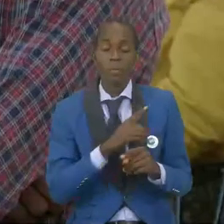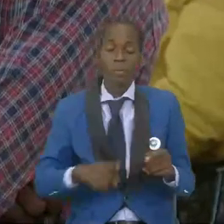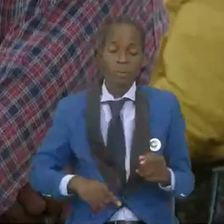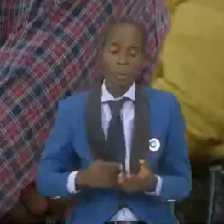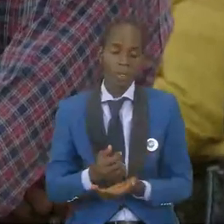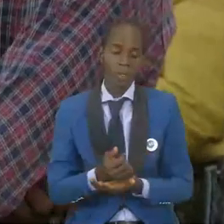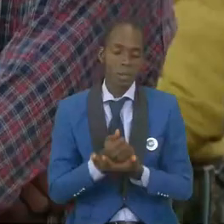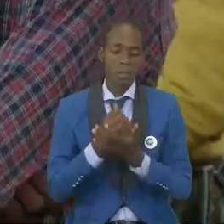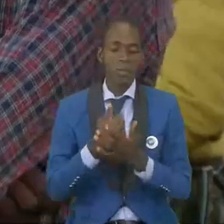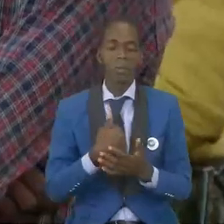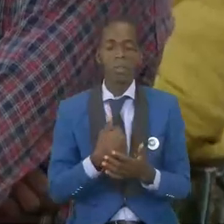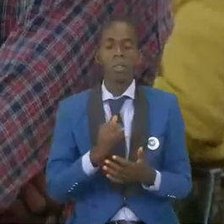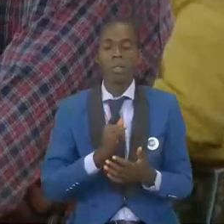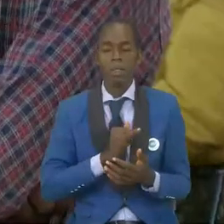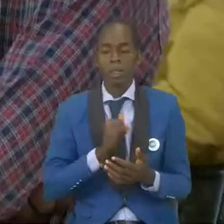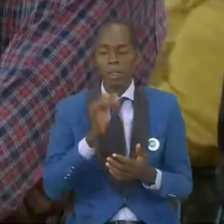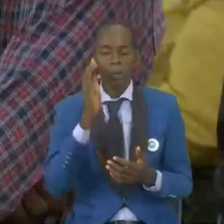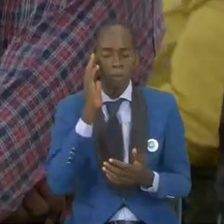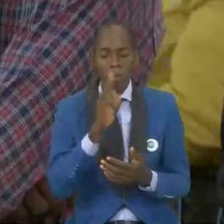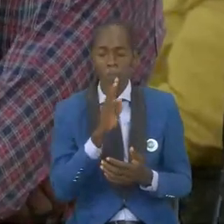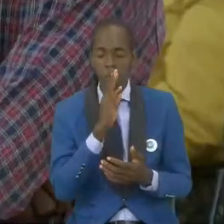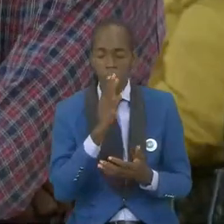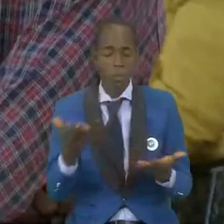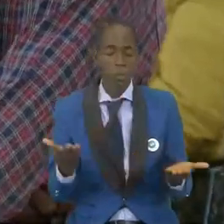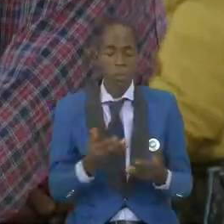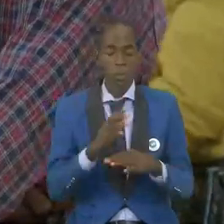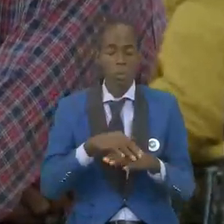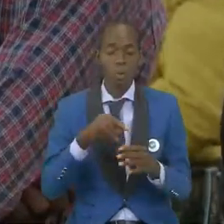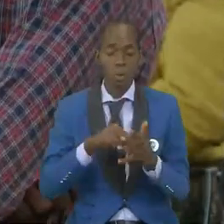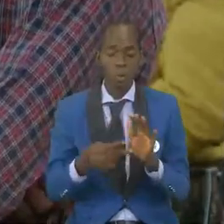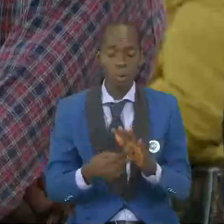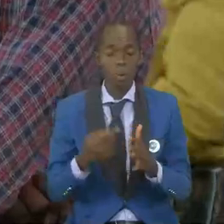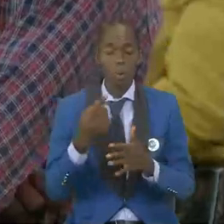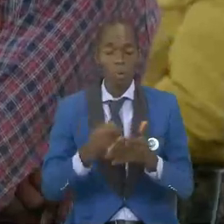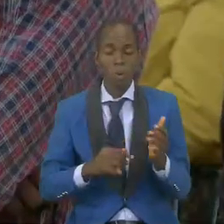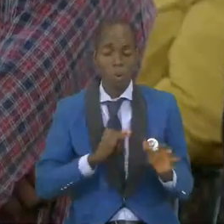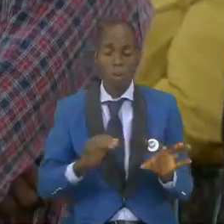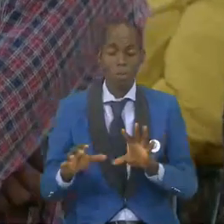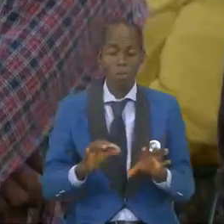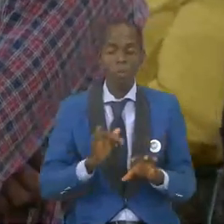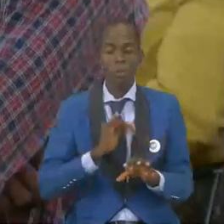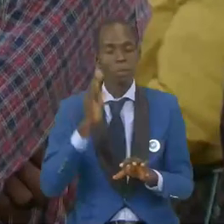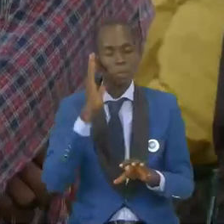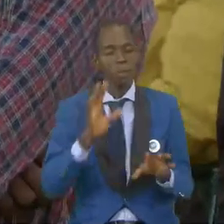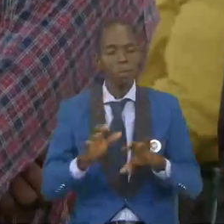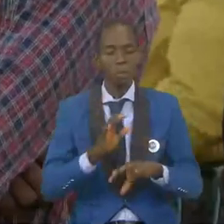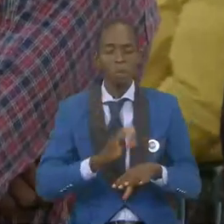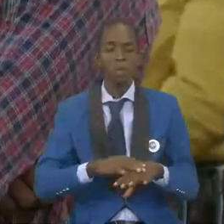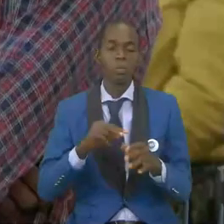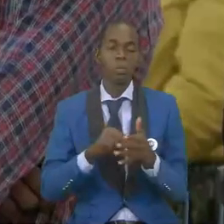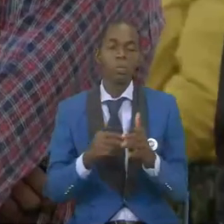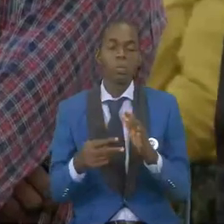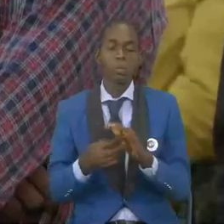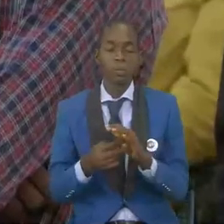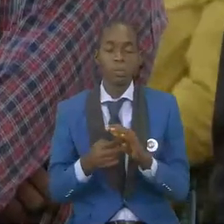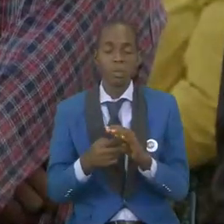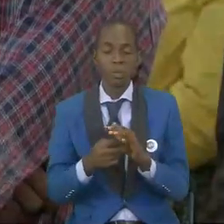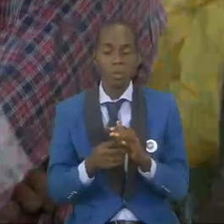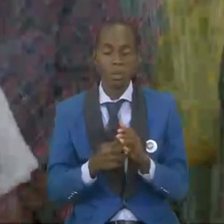Je serai là. Sur objectif. Ce que je ferai, je le ferai par objectif.